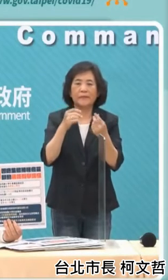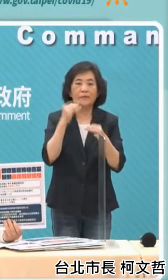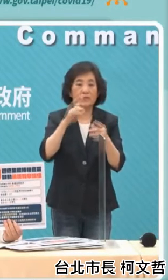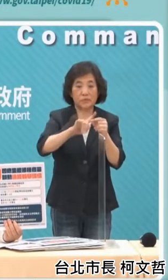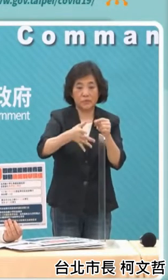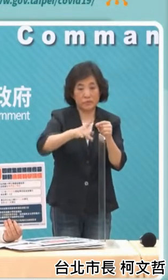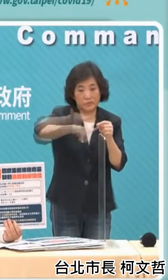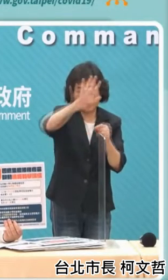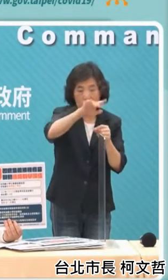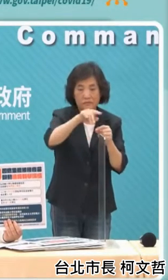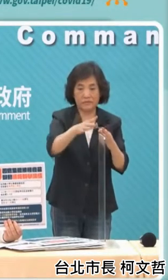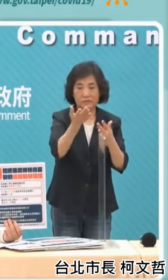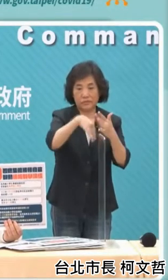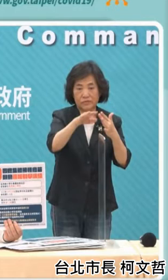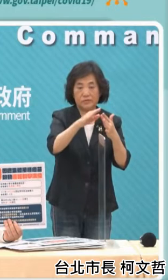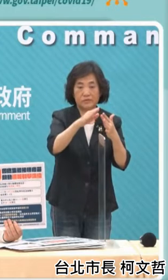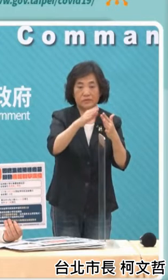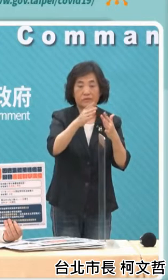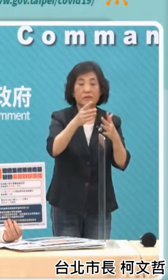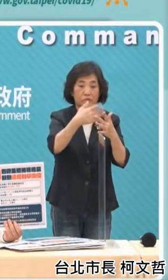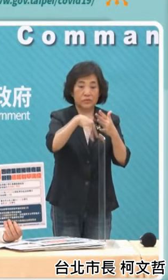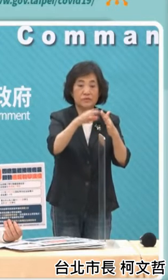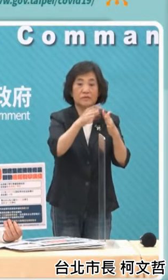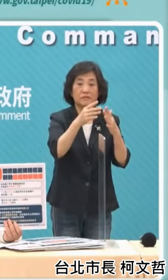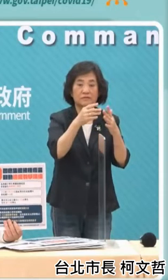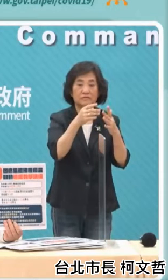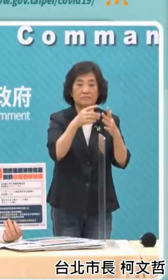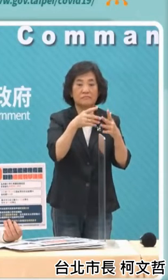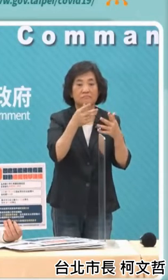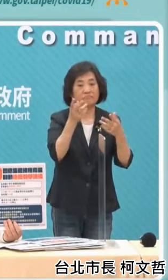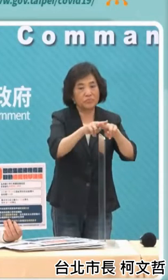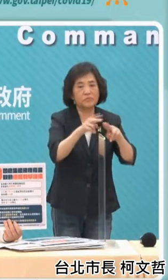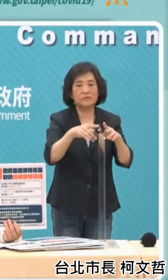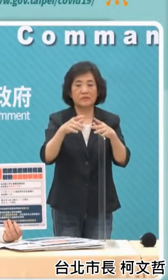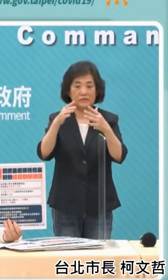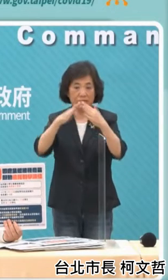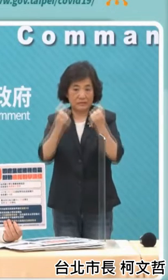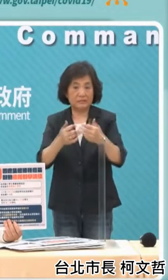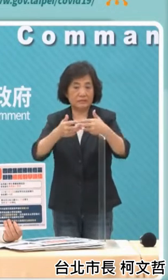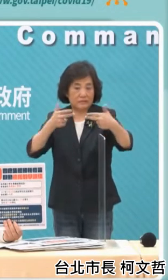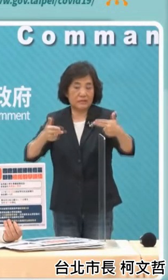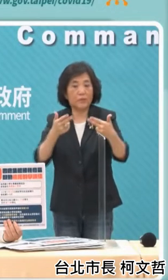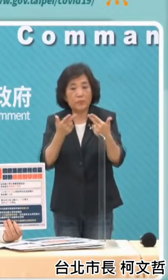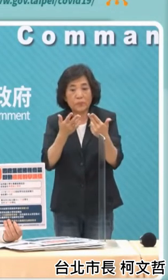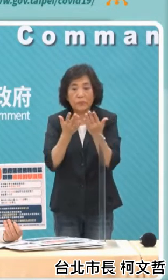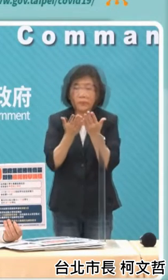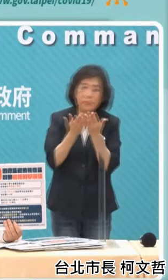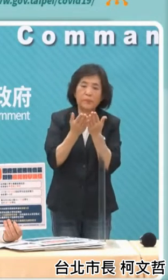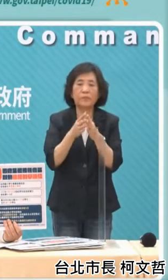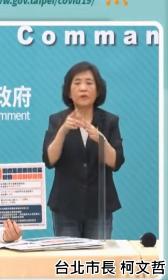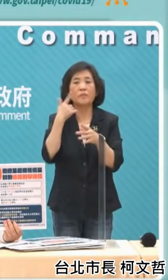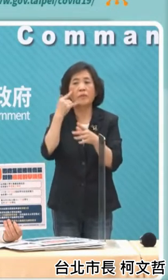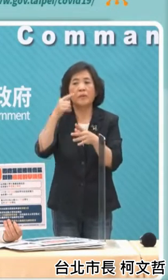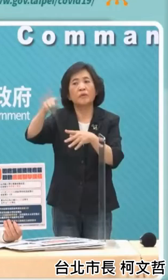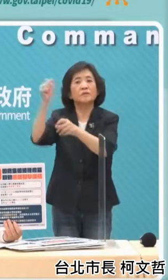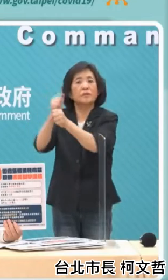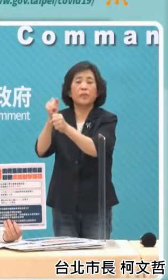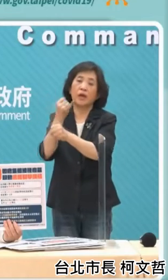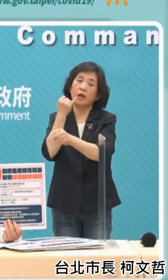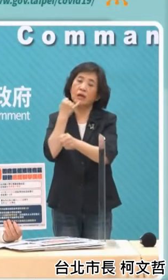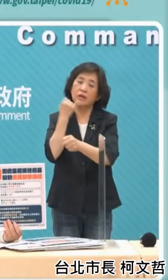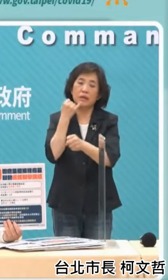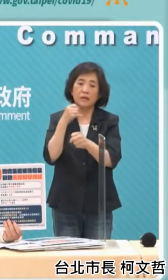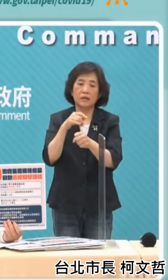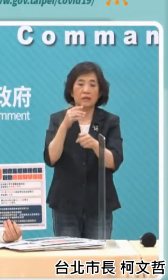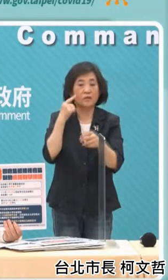家里哦，尤其家长还不用请假，真的是小学生换在家里，家长要不要请假什么，是一大问题。所